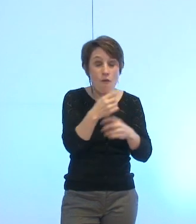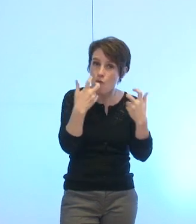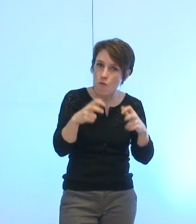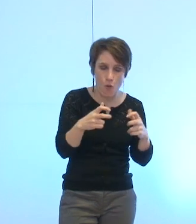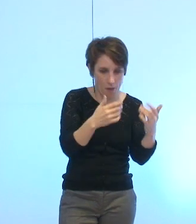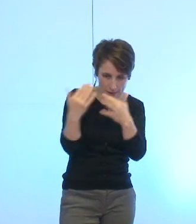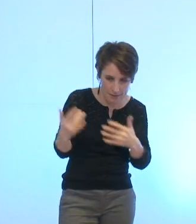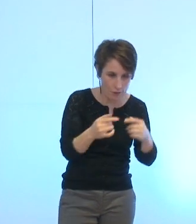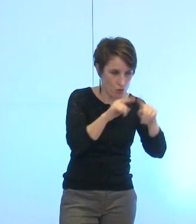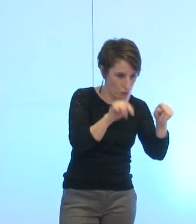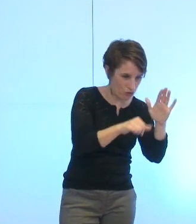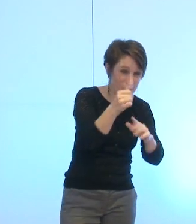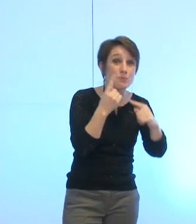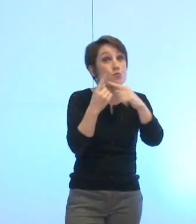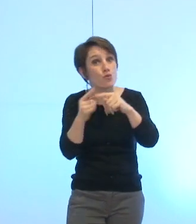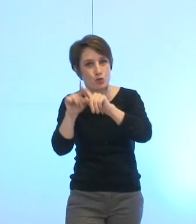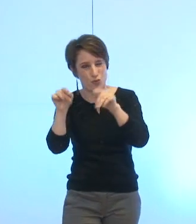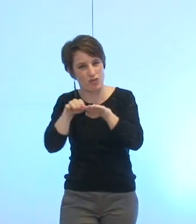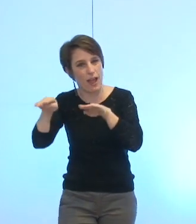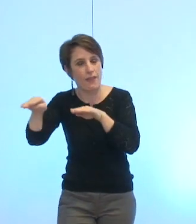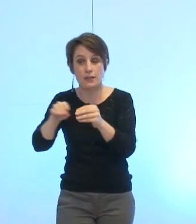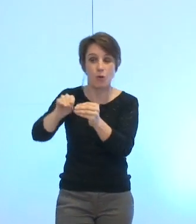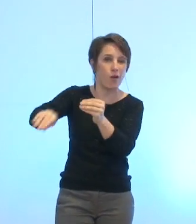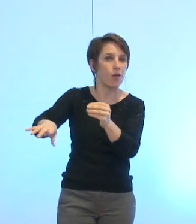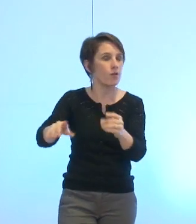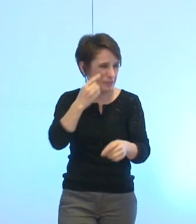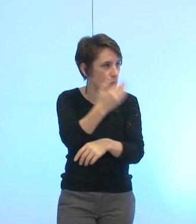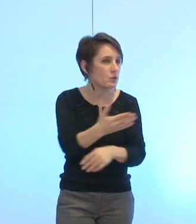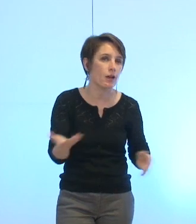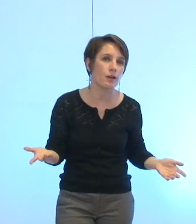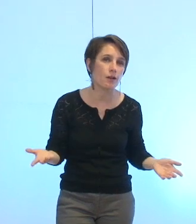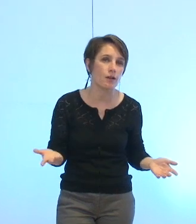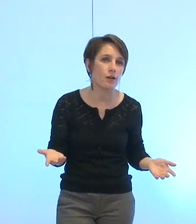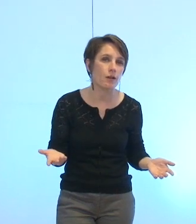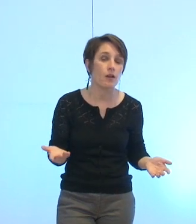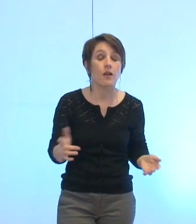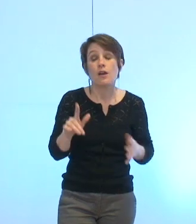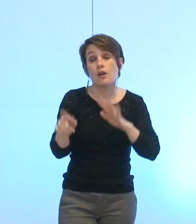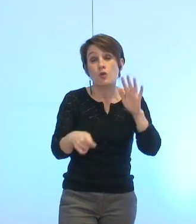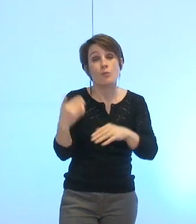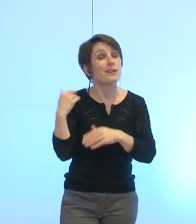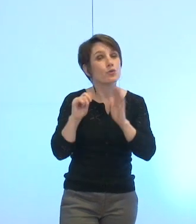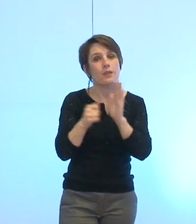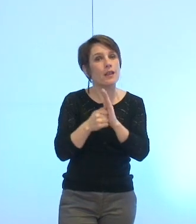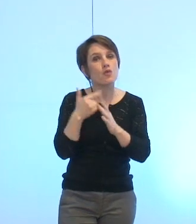annexe et c'est dire que l'augmentation des impôts de